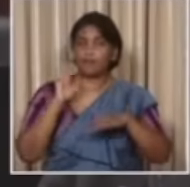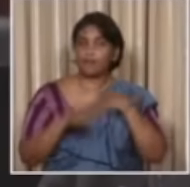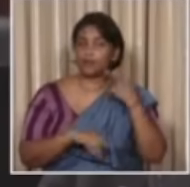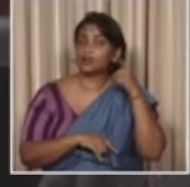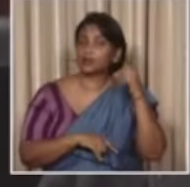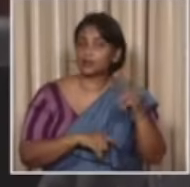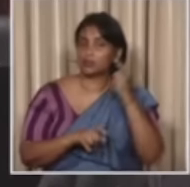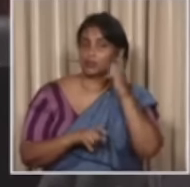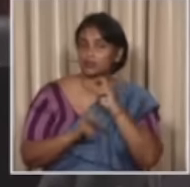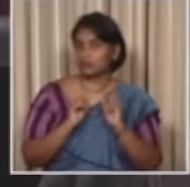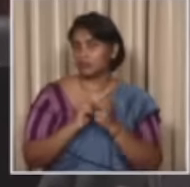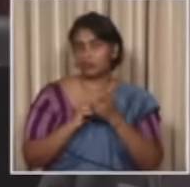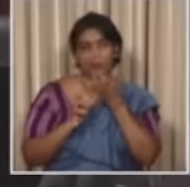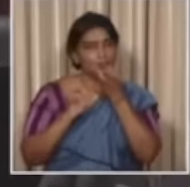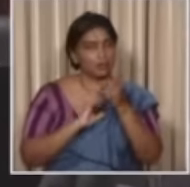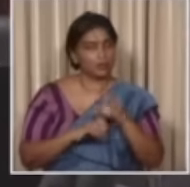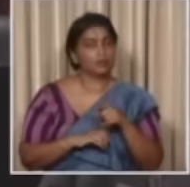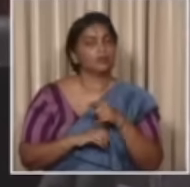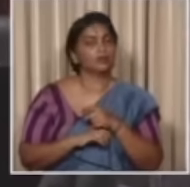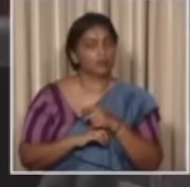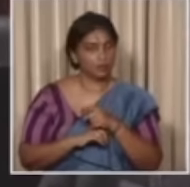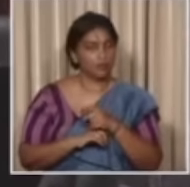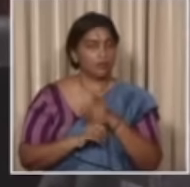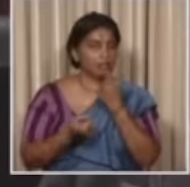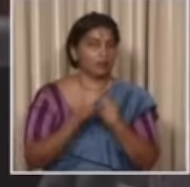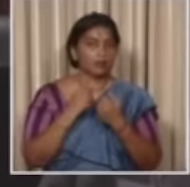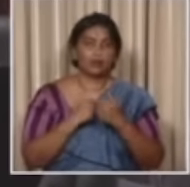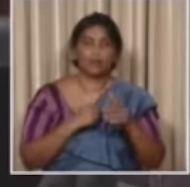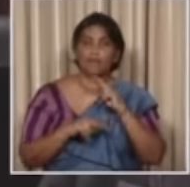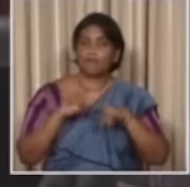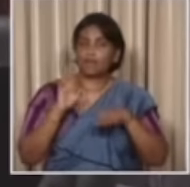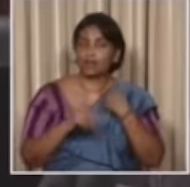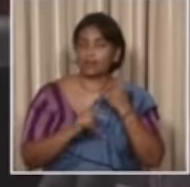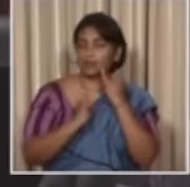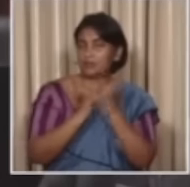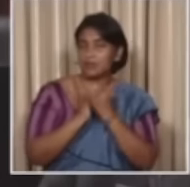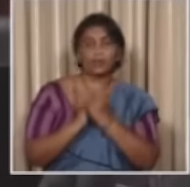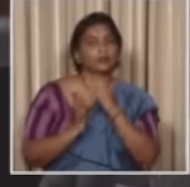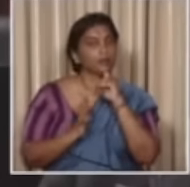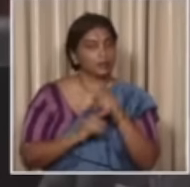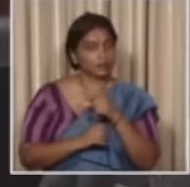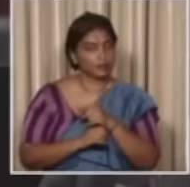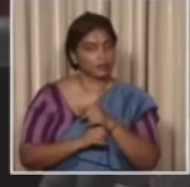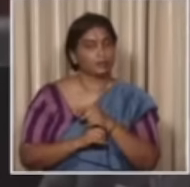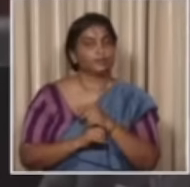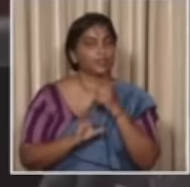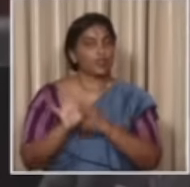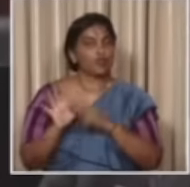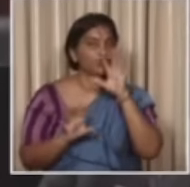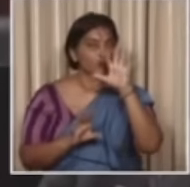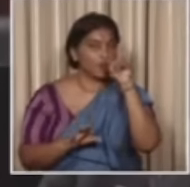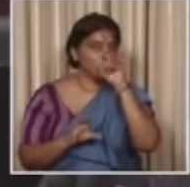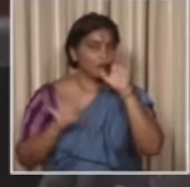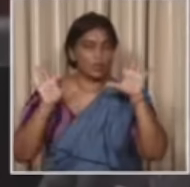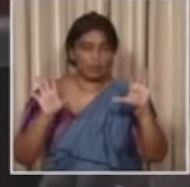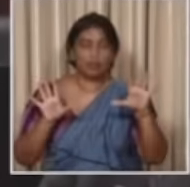නුවර ඇතිවෙච්ච ත්‍රස්තවාදී ප්‍රහාරයට විමර්ශන සිදු කළ ප්‍රංශයේ චෝදනා ගොනු කරන්නේ වසර